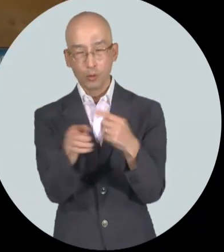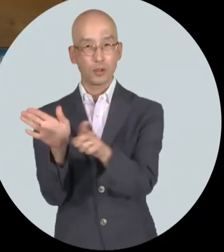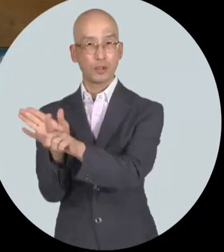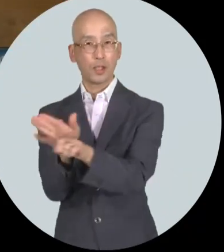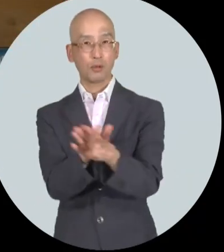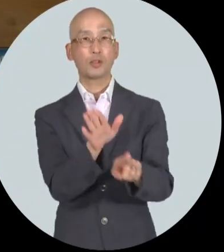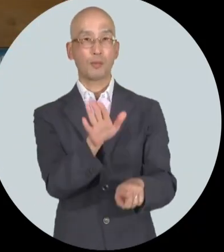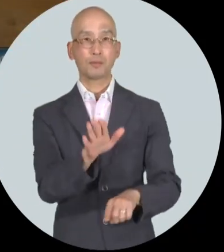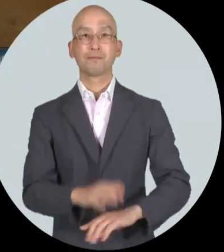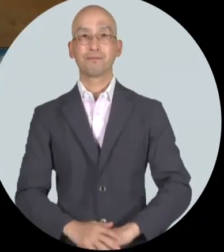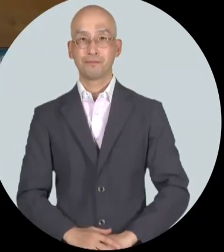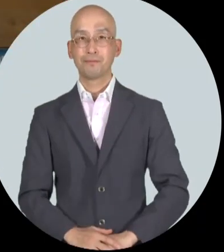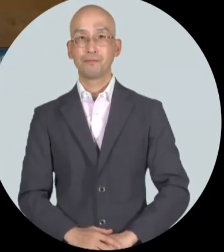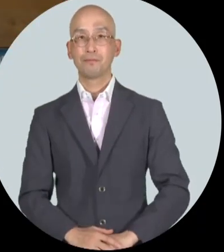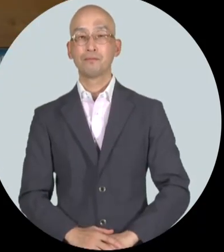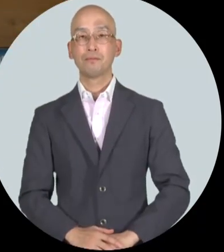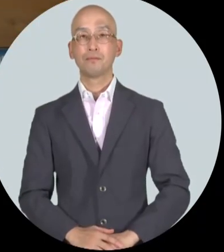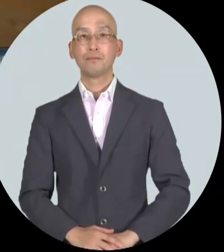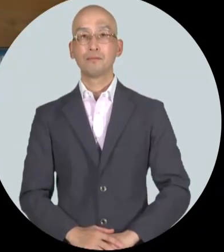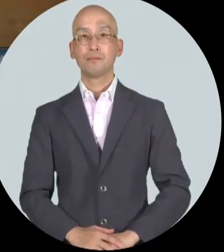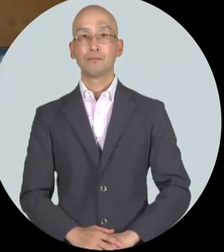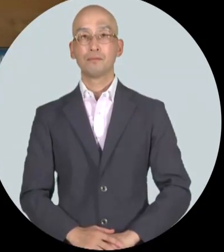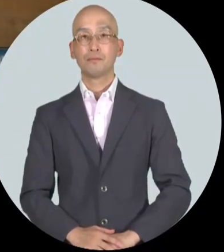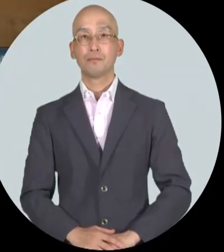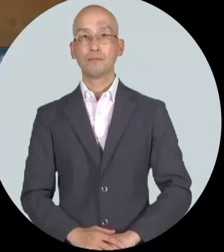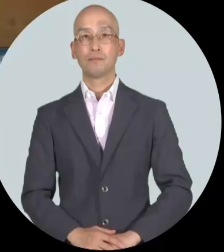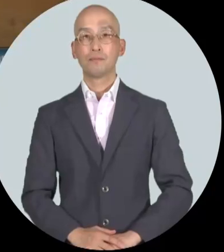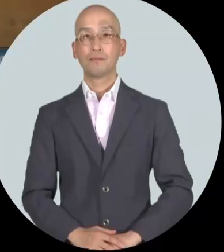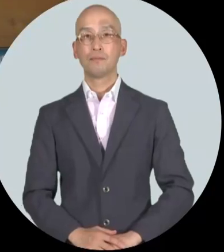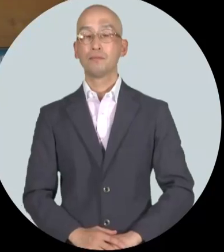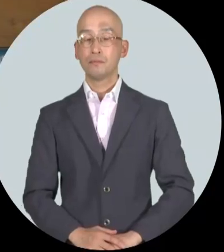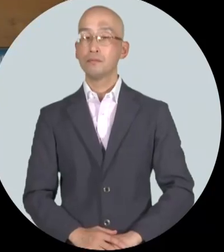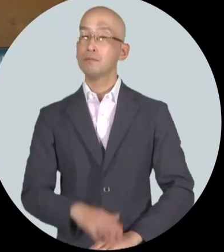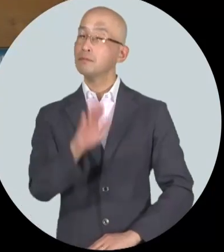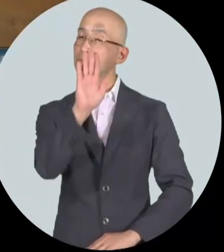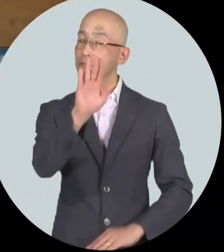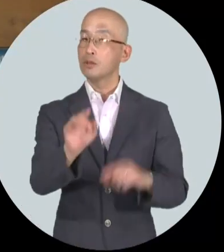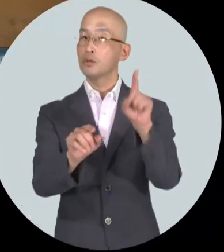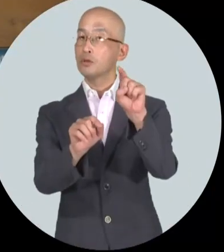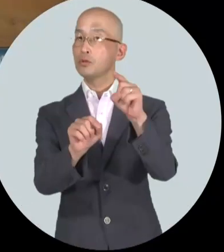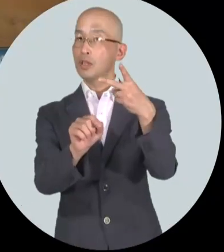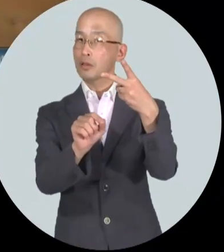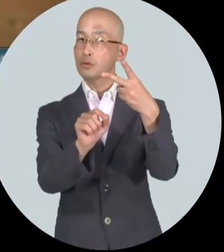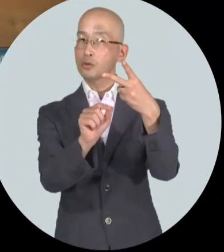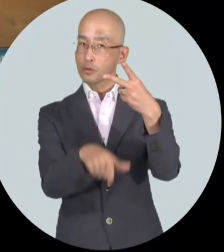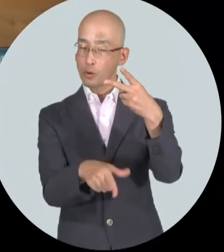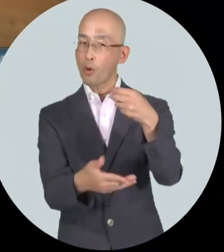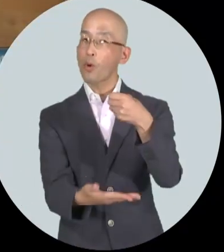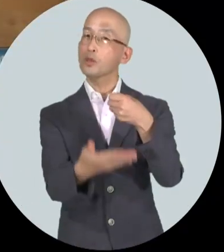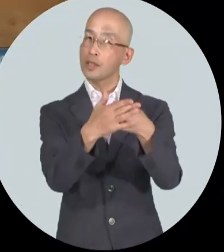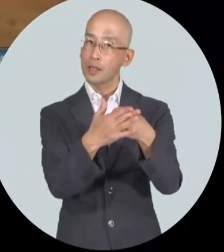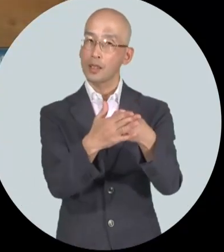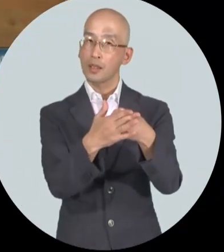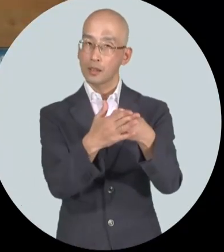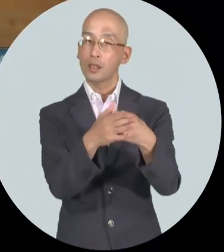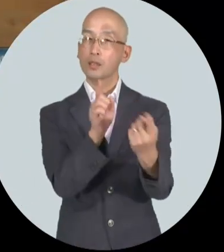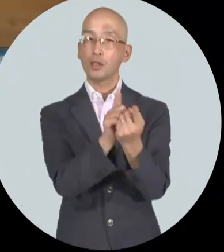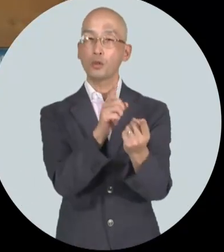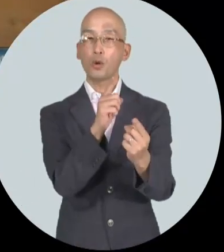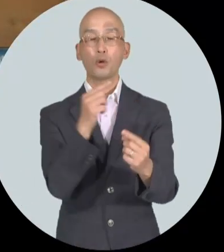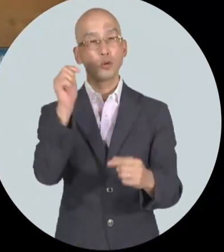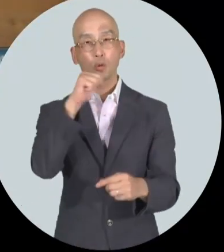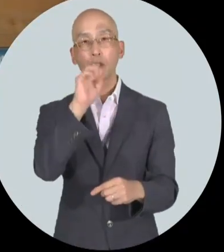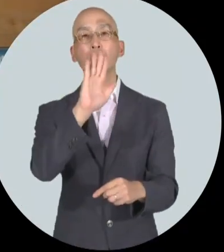援するものでございまして、これにつきましては12月補正で対応する場合もございますけれども、準備等もありま